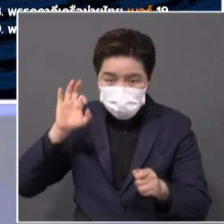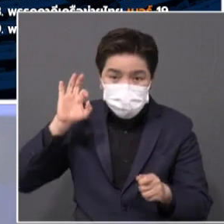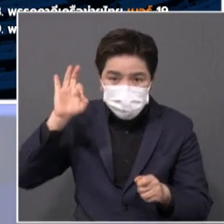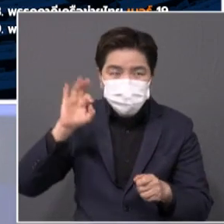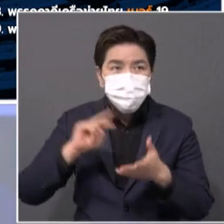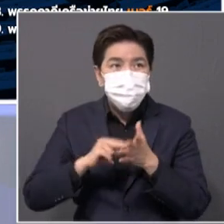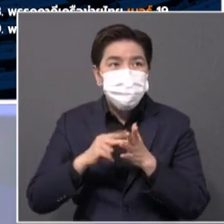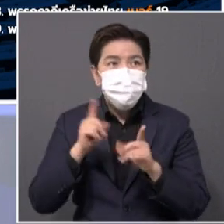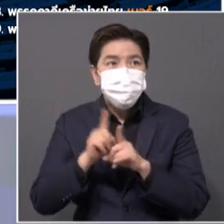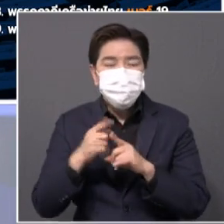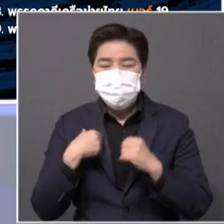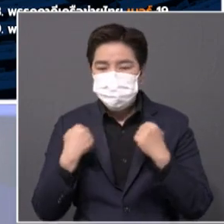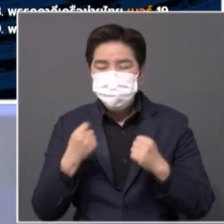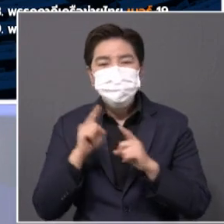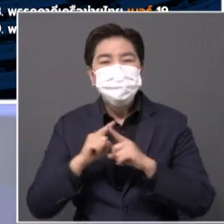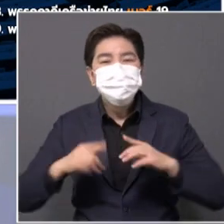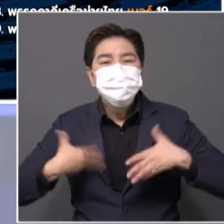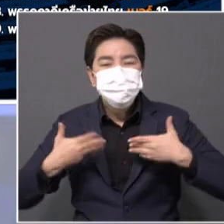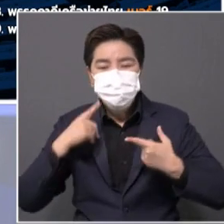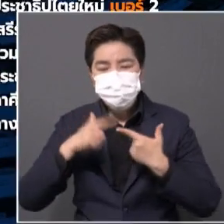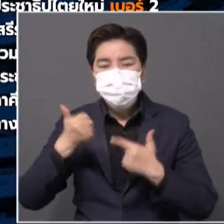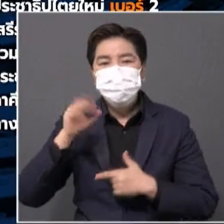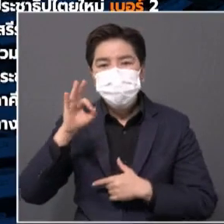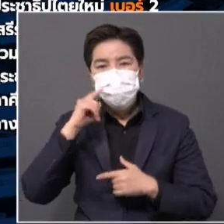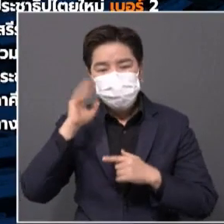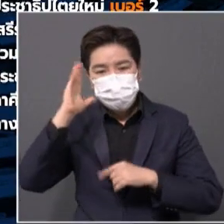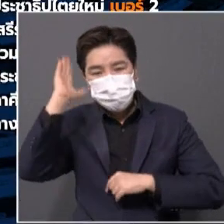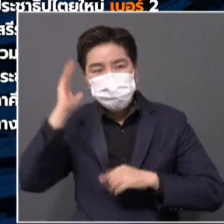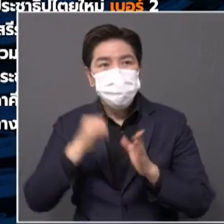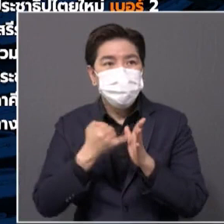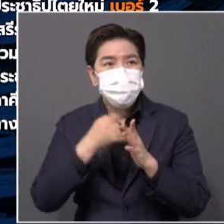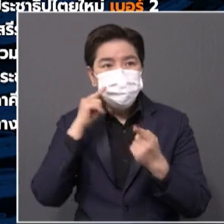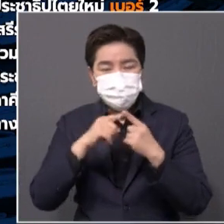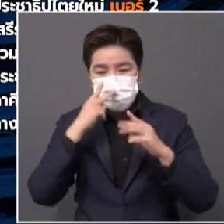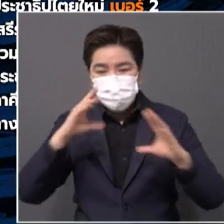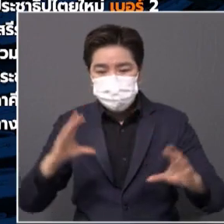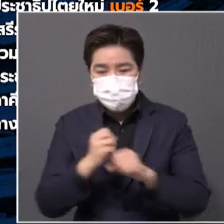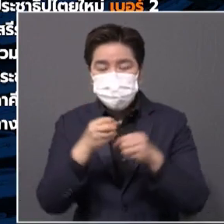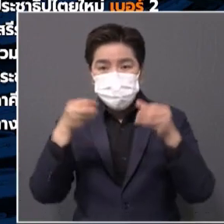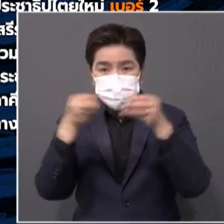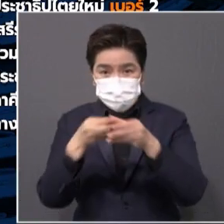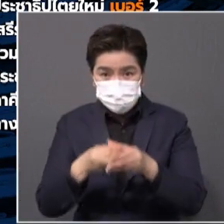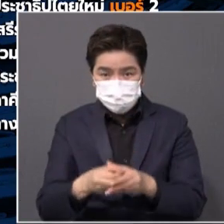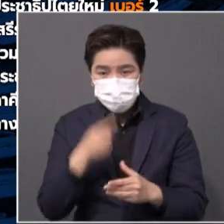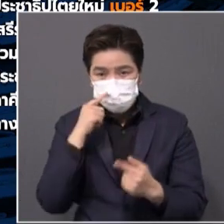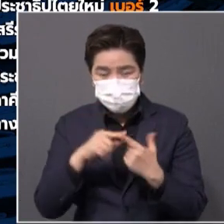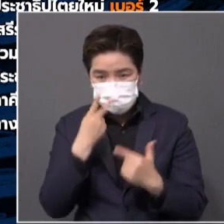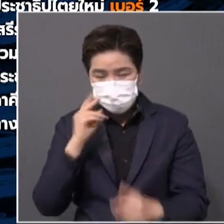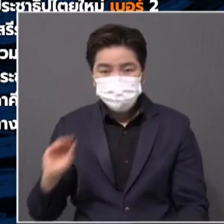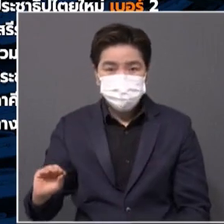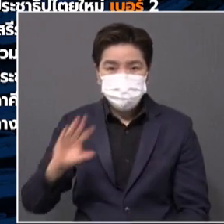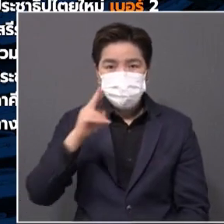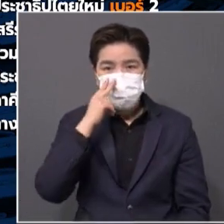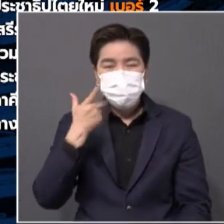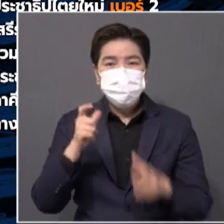ทำแบบนี้เลยฮะดีใจมากนะครับถือว่าจะไปหาเสียงได้ง่ายนี่คือภาพรวมของพรรคทั้งหมดนะฮะคุณผู้ชมทีมงานขึ้น